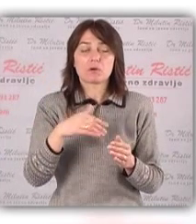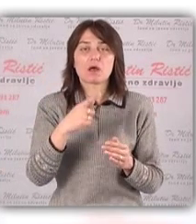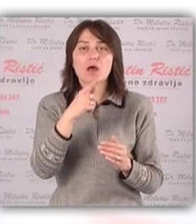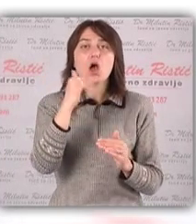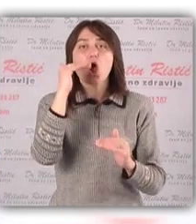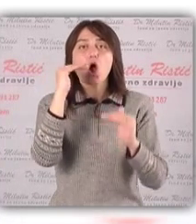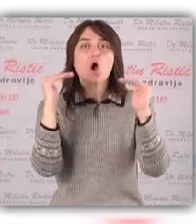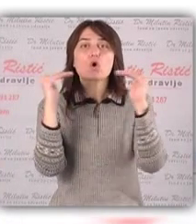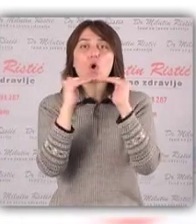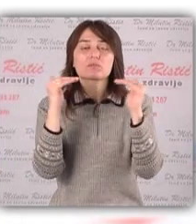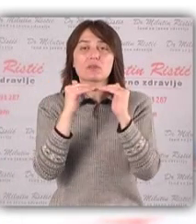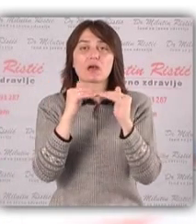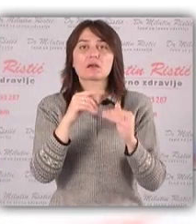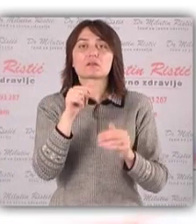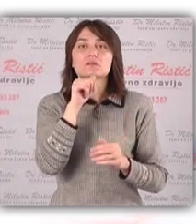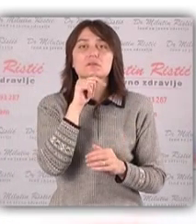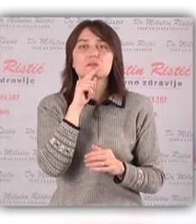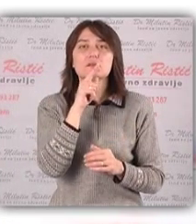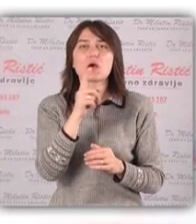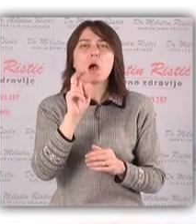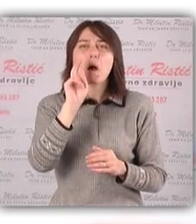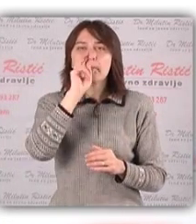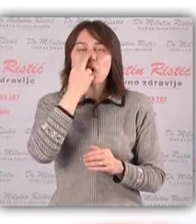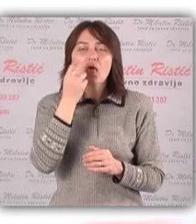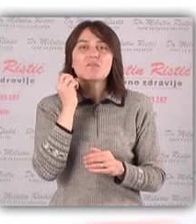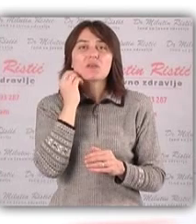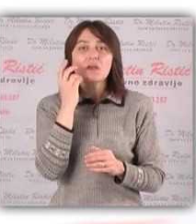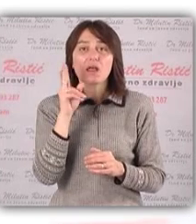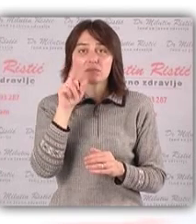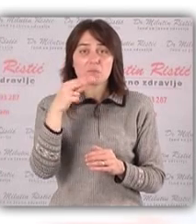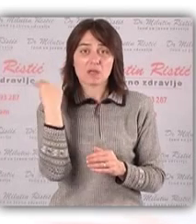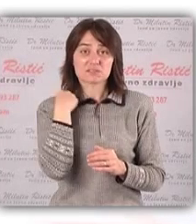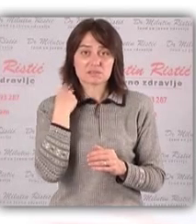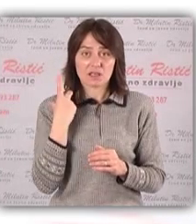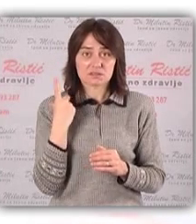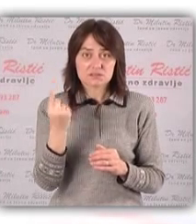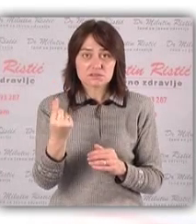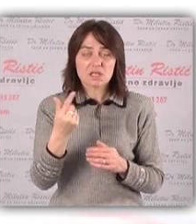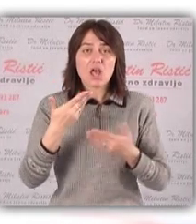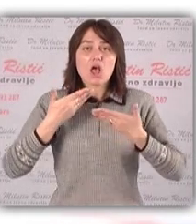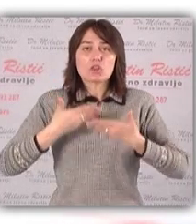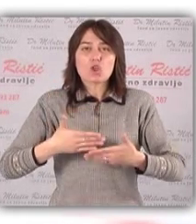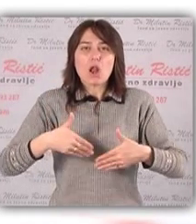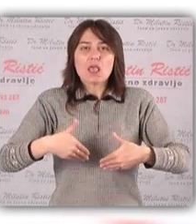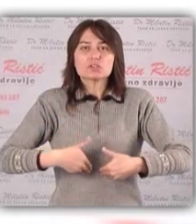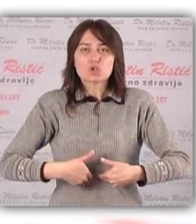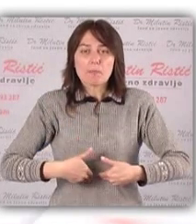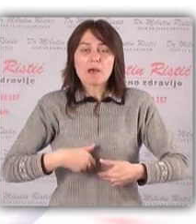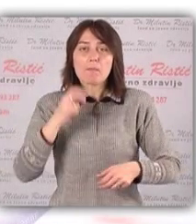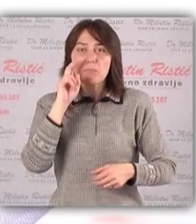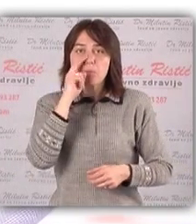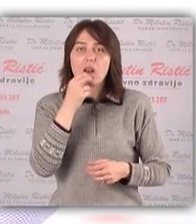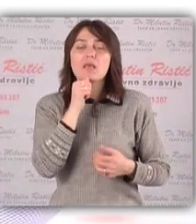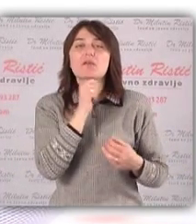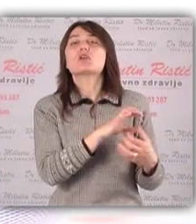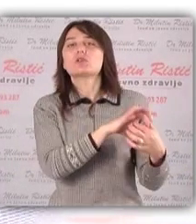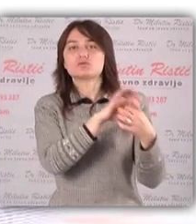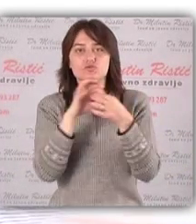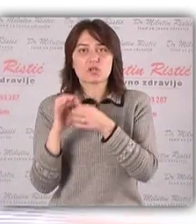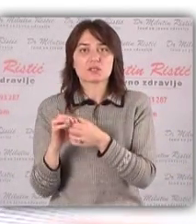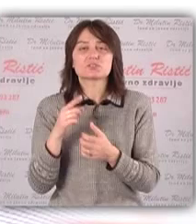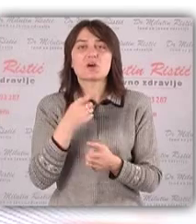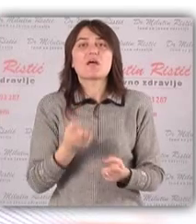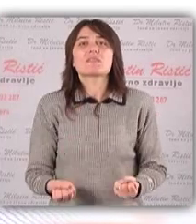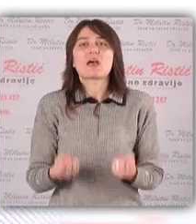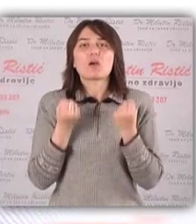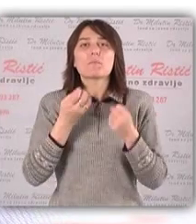pojava kontaktnog krvavljenja, bolovi pri odnosima, zatim bolovi u donjem delu trbuha i veoma